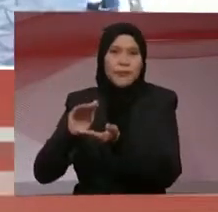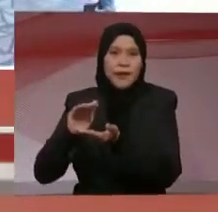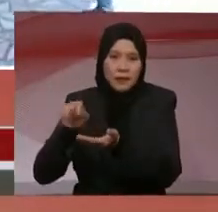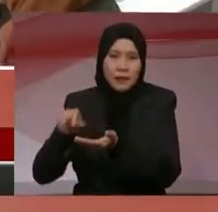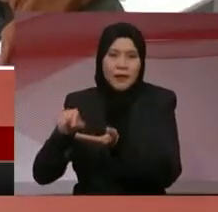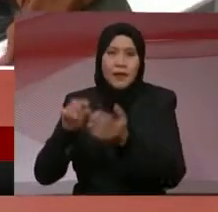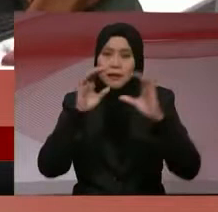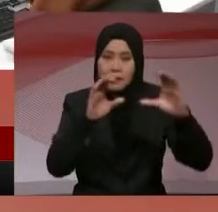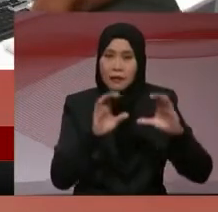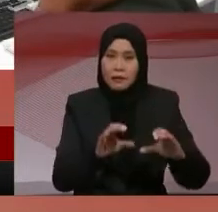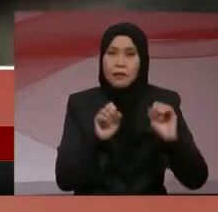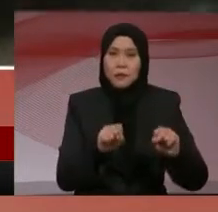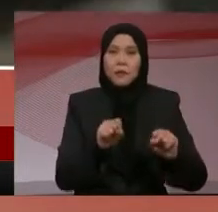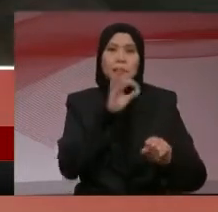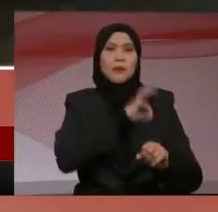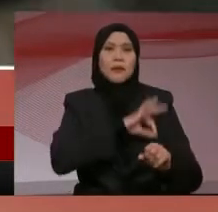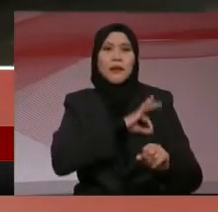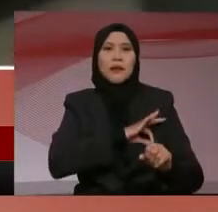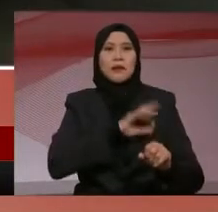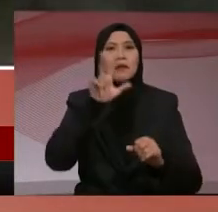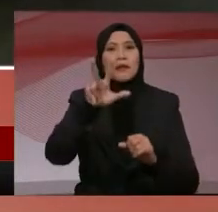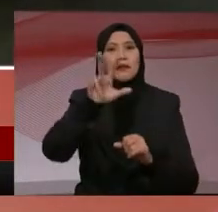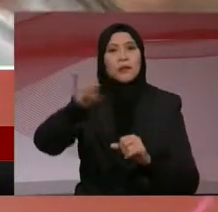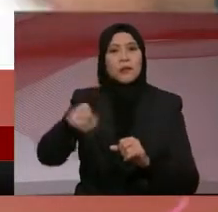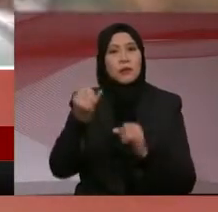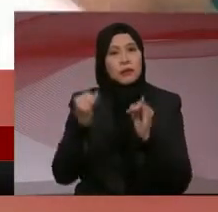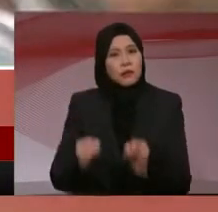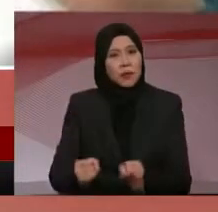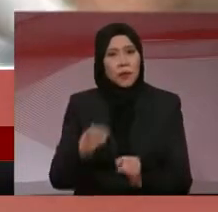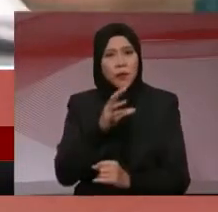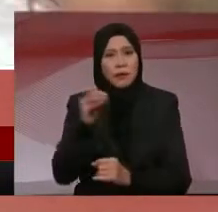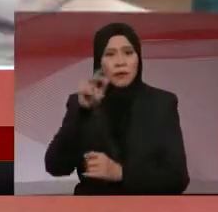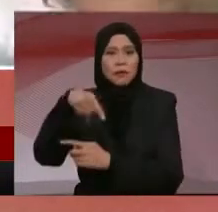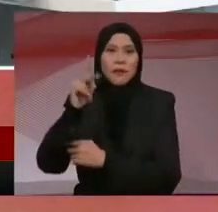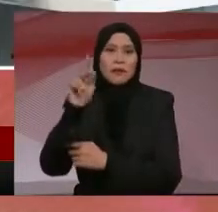Langkah-langkah ini dijangka akan memanfaatkan 3 juta individu dan PKS.